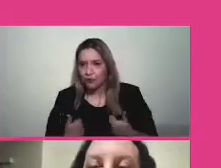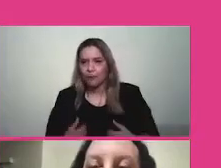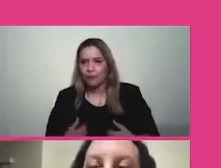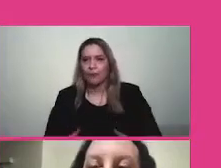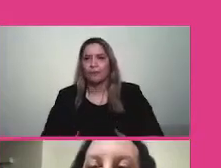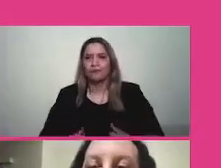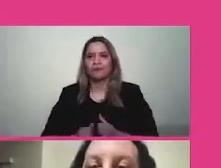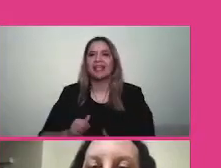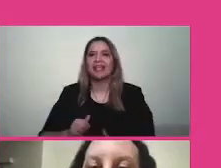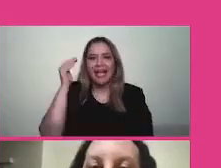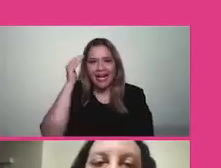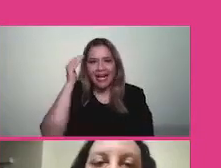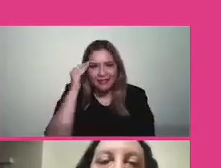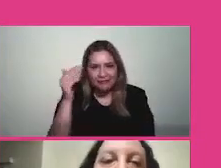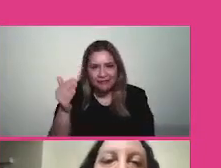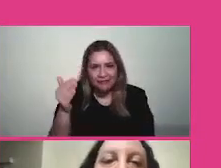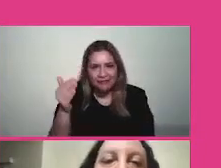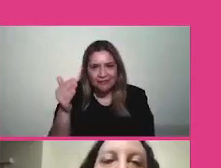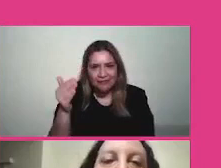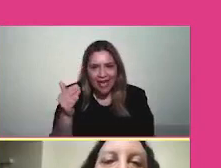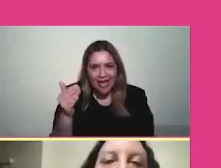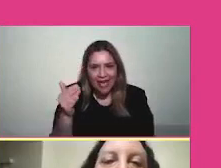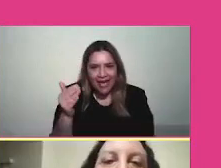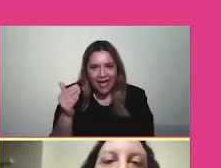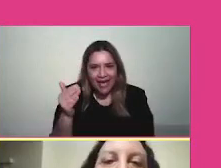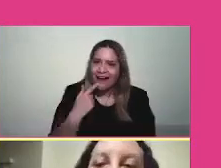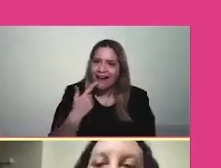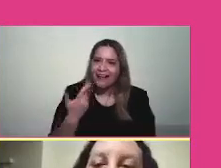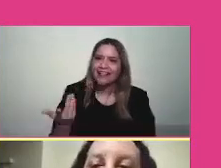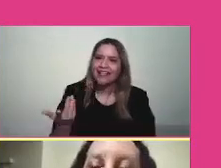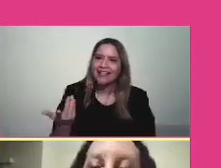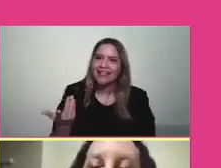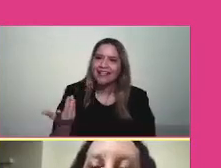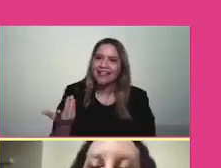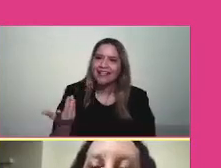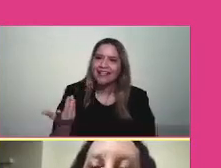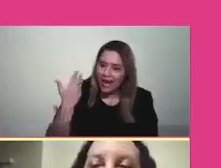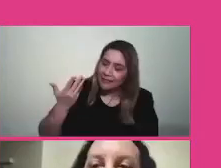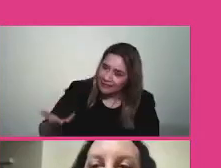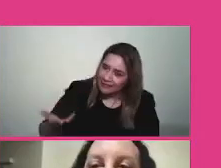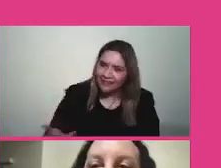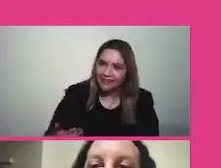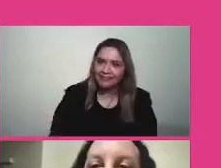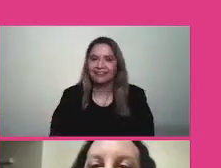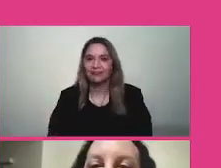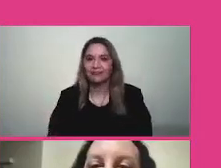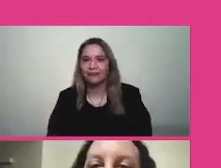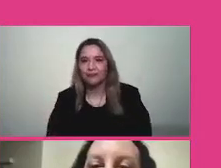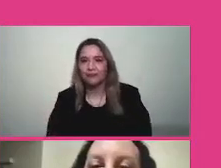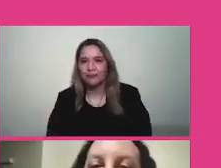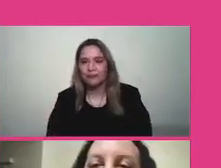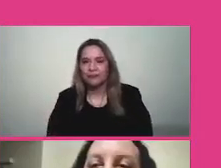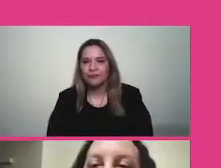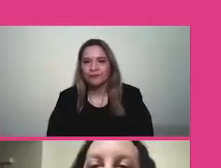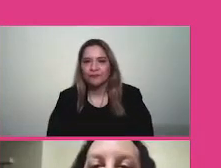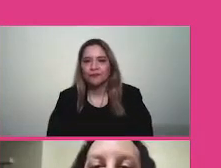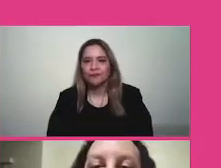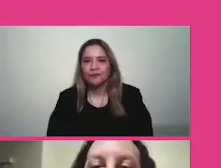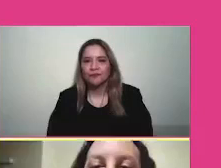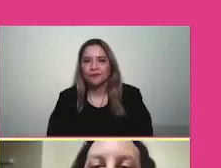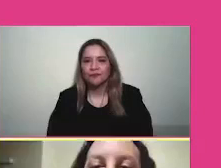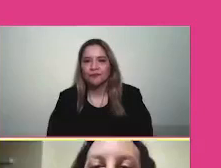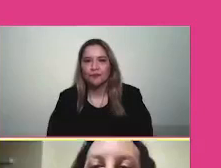Καλησπέρα. Α, παίζει και η Ιωάννα, ωραία. Ναι, παιδά, αλλά με κάλεσες.